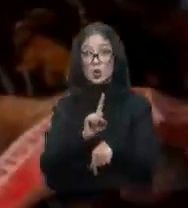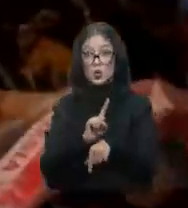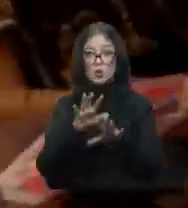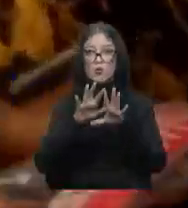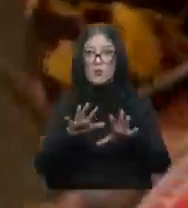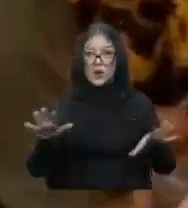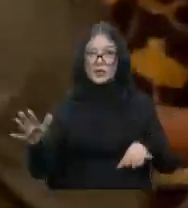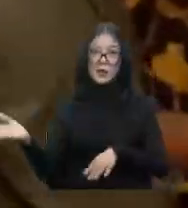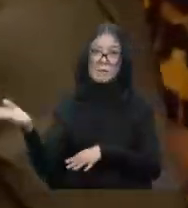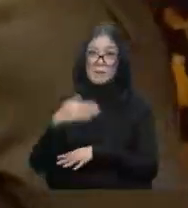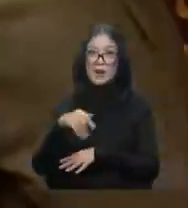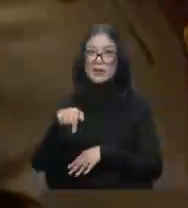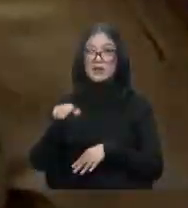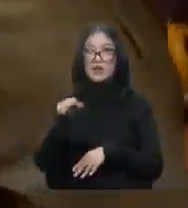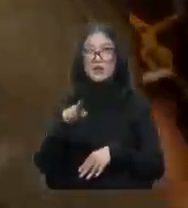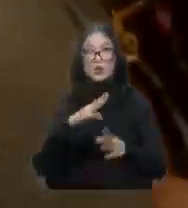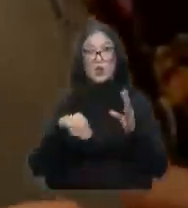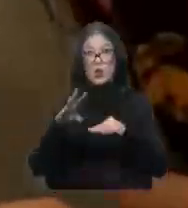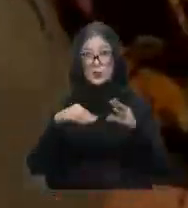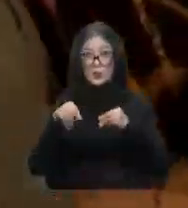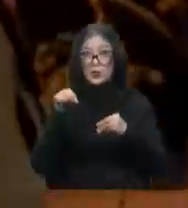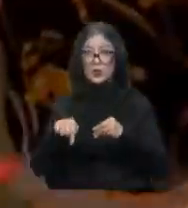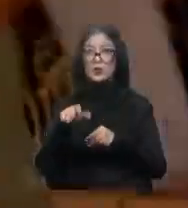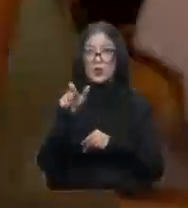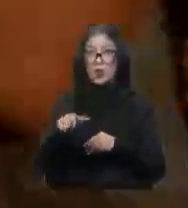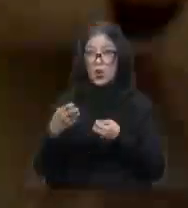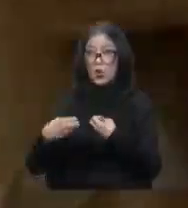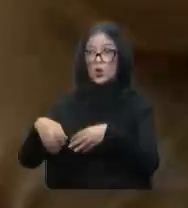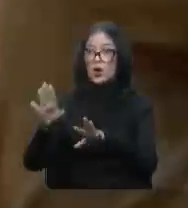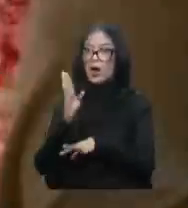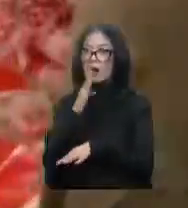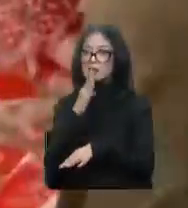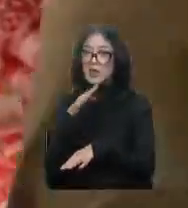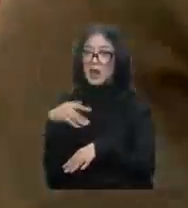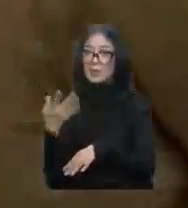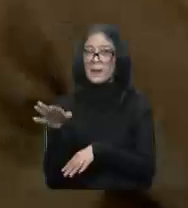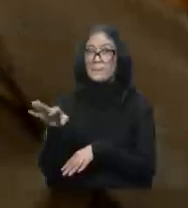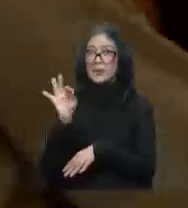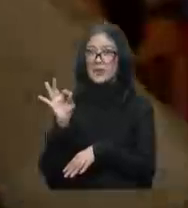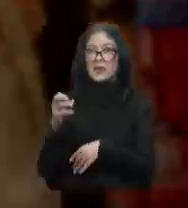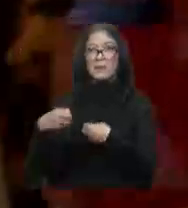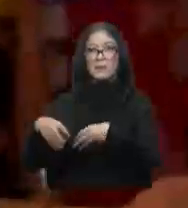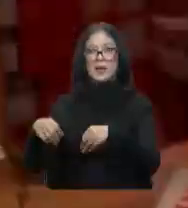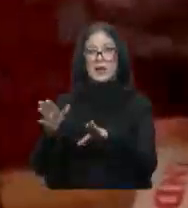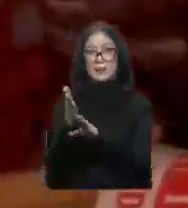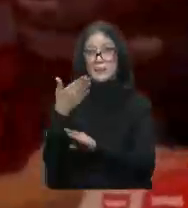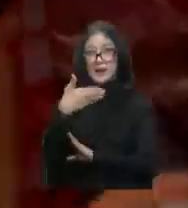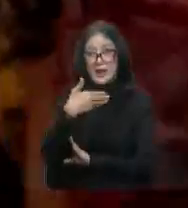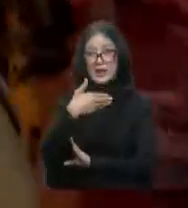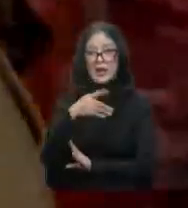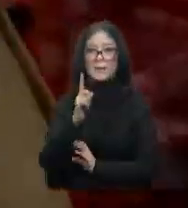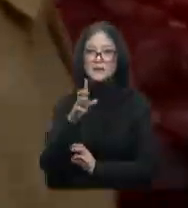Anda untuk berbincang kepada salah satu pembeli di sini dan alasan mengapa ia memilih belanja bendera di sini.